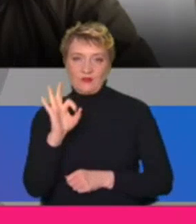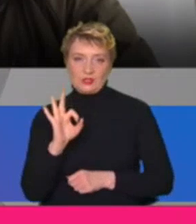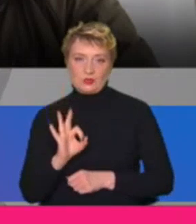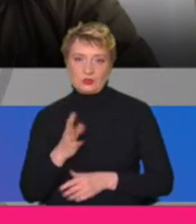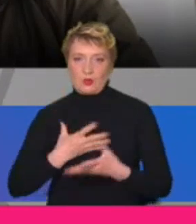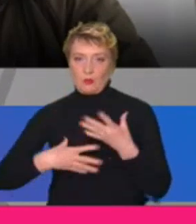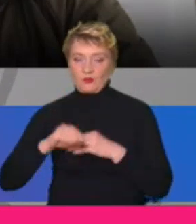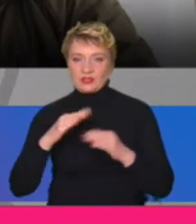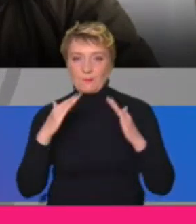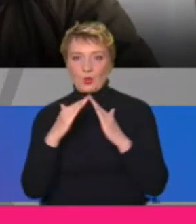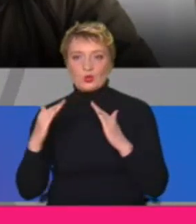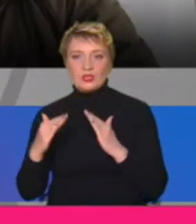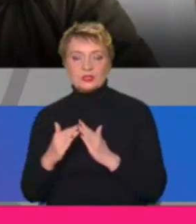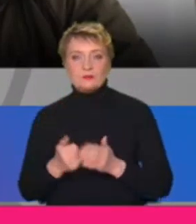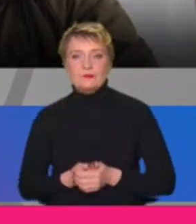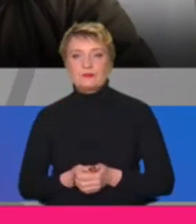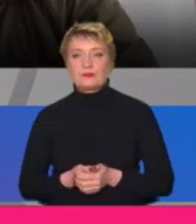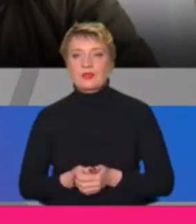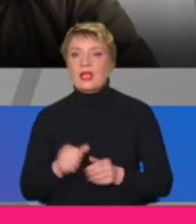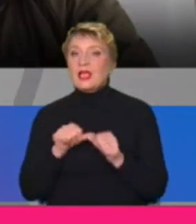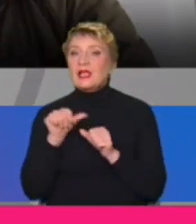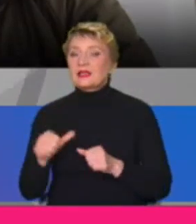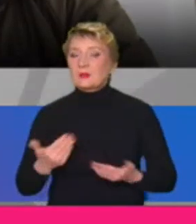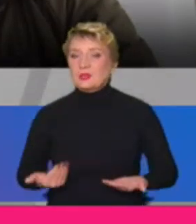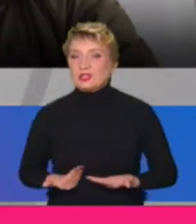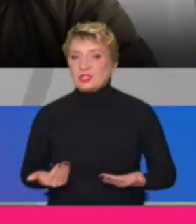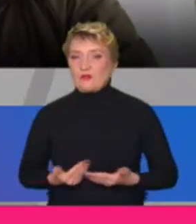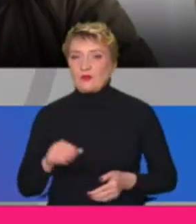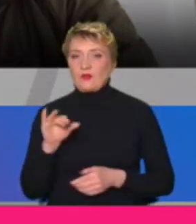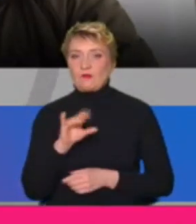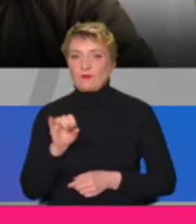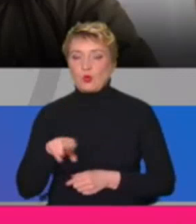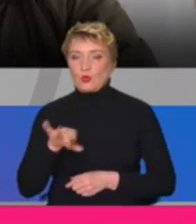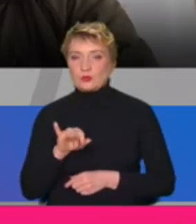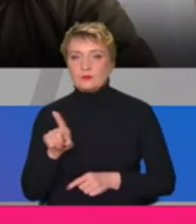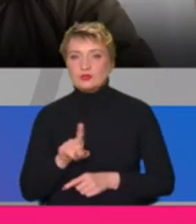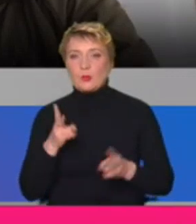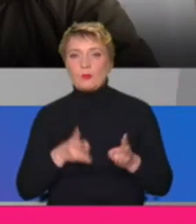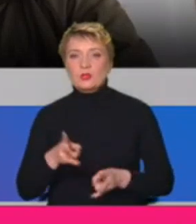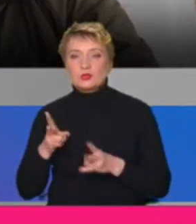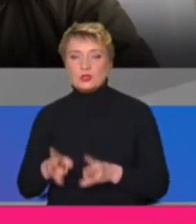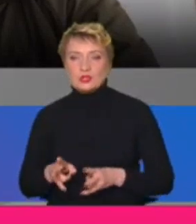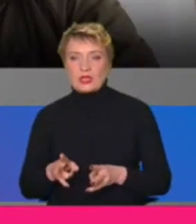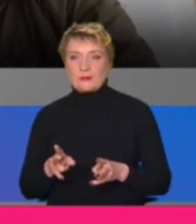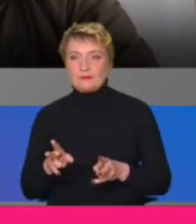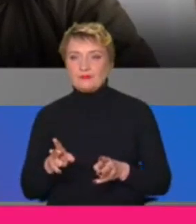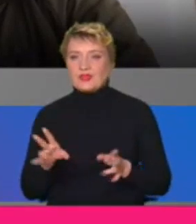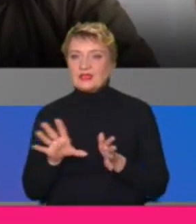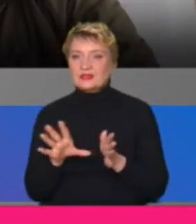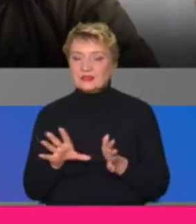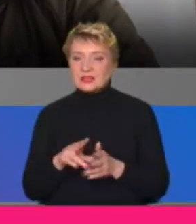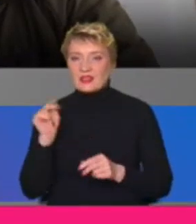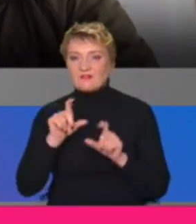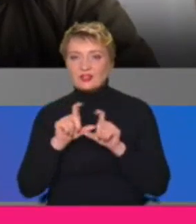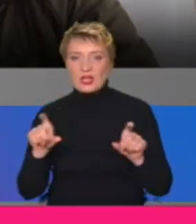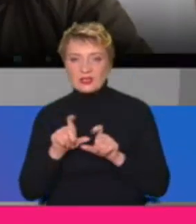всім будинкам. А, пане Олександре, а от крім житлового фонду, що постраждало з інфраструктури? Навчальні